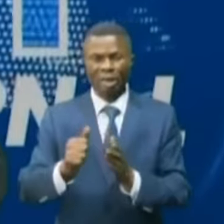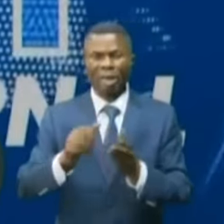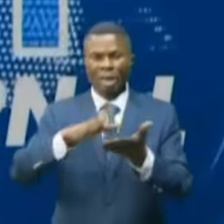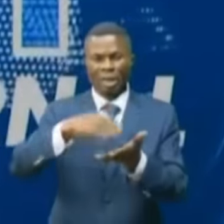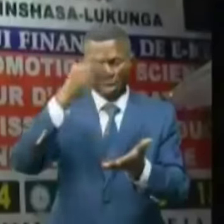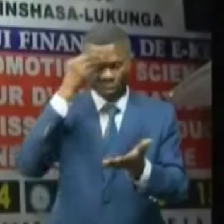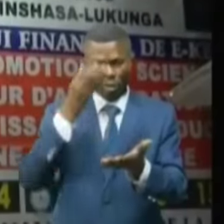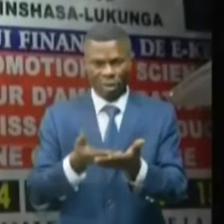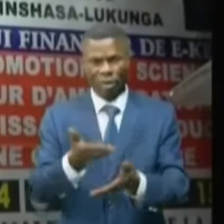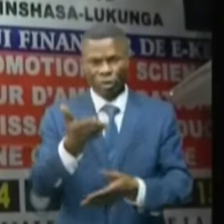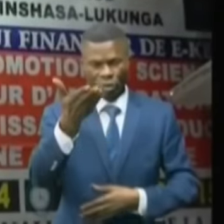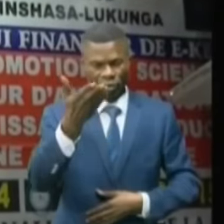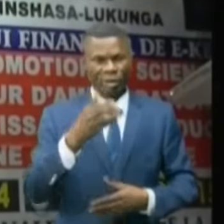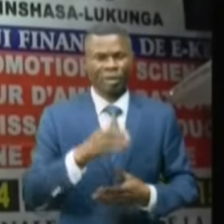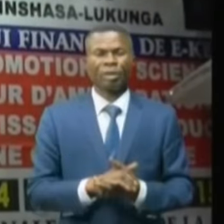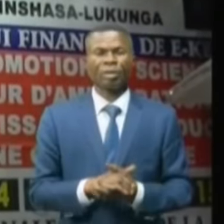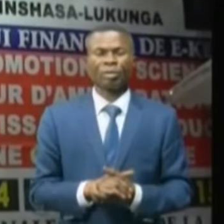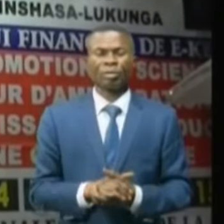l'apprentissage.